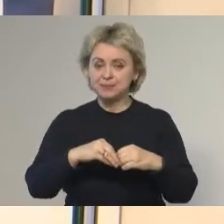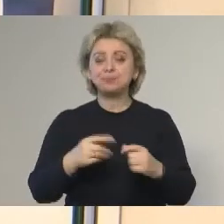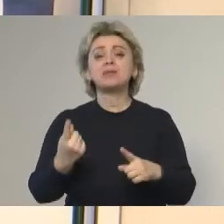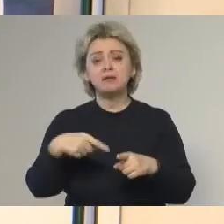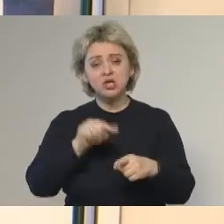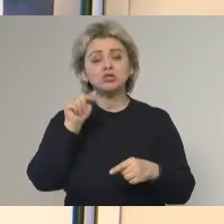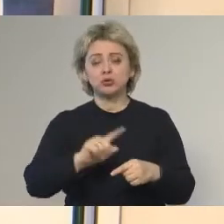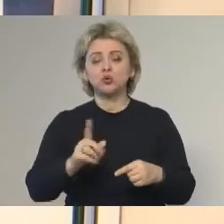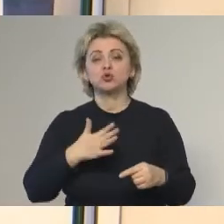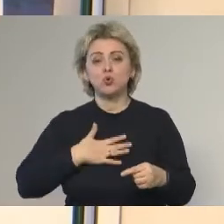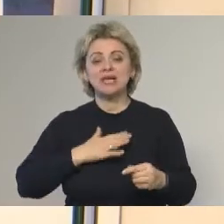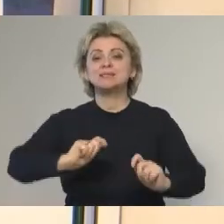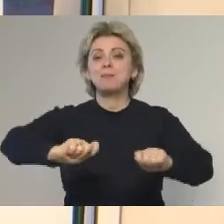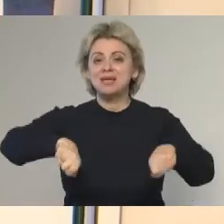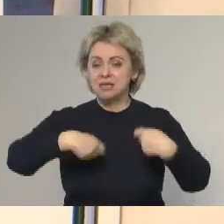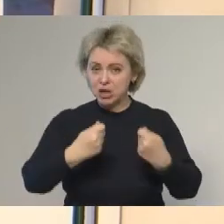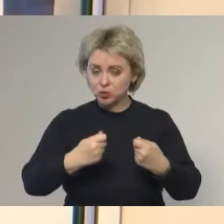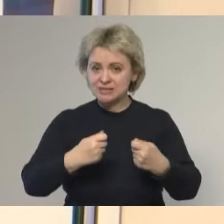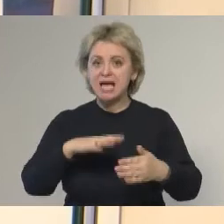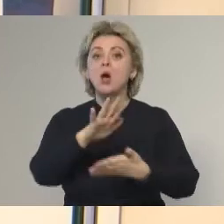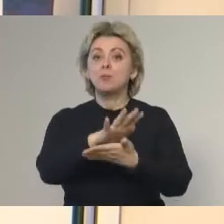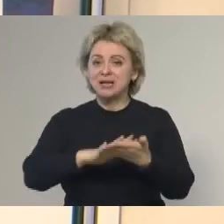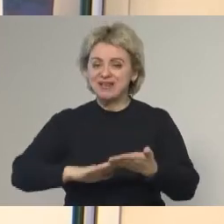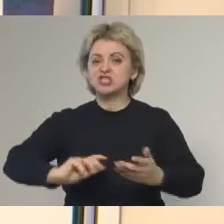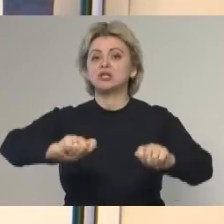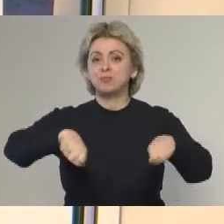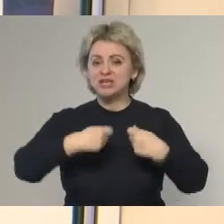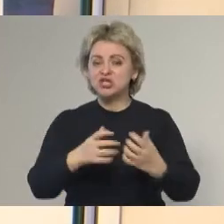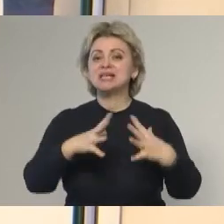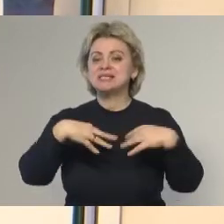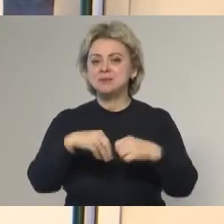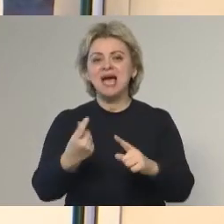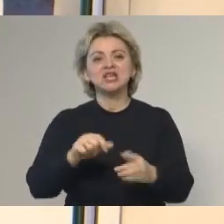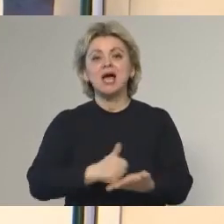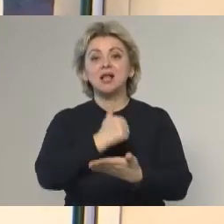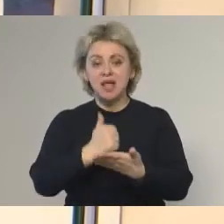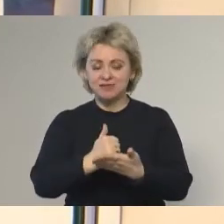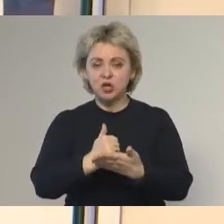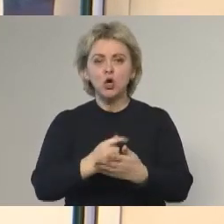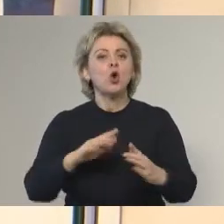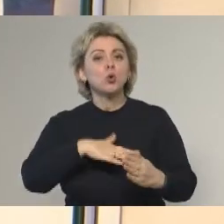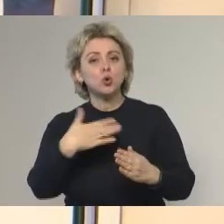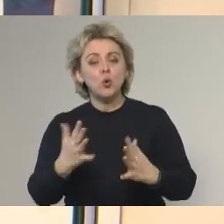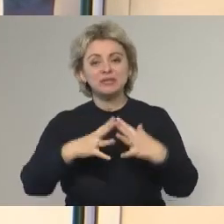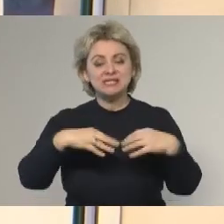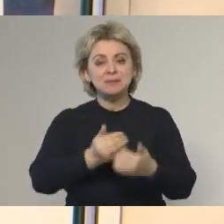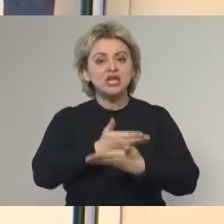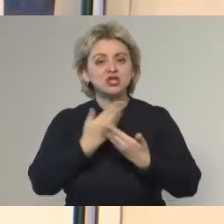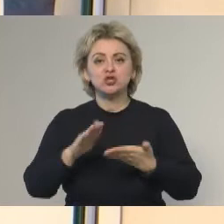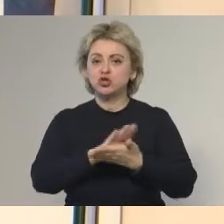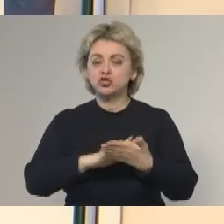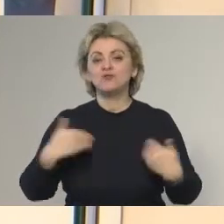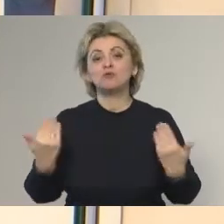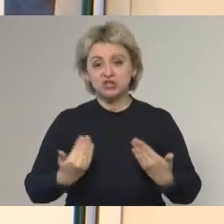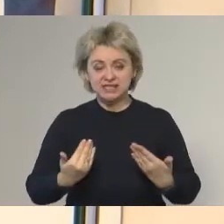что это то, что у нас передается и продолжает передаваться. Семья – это главное. Кроме семьи нет ничего в